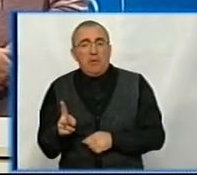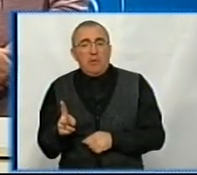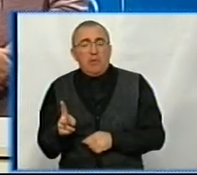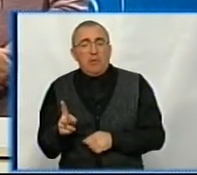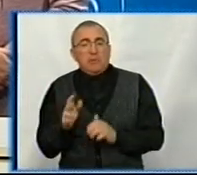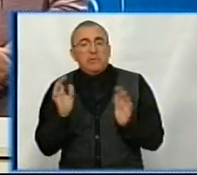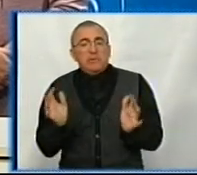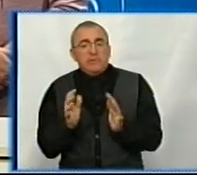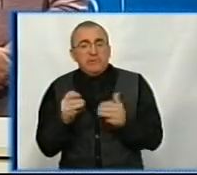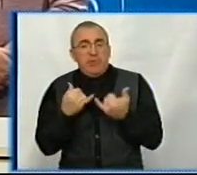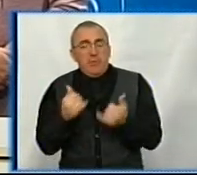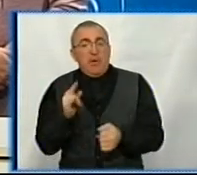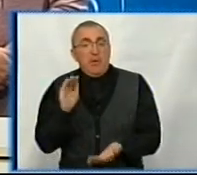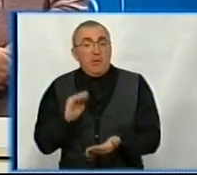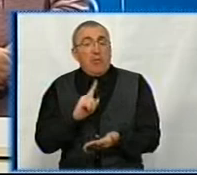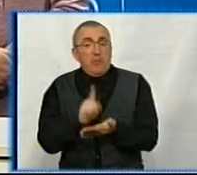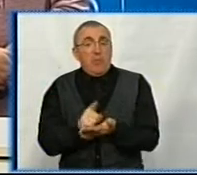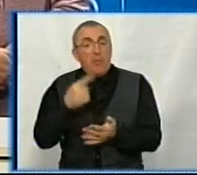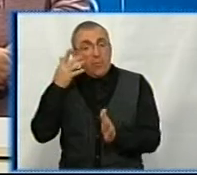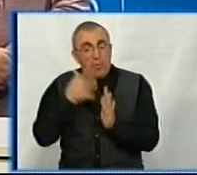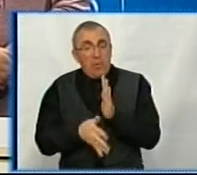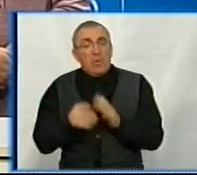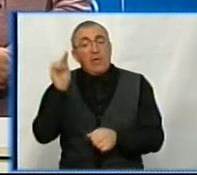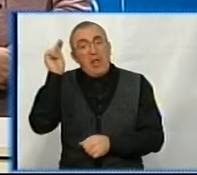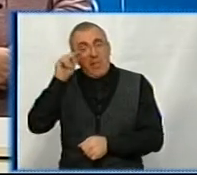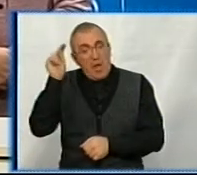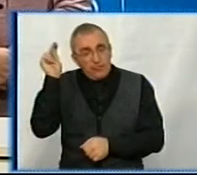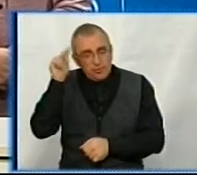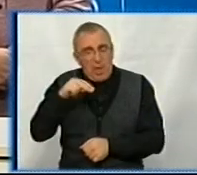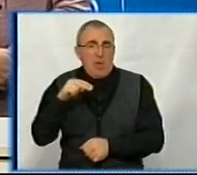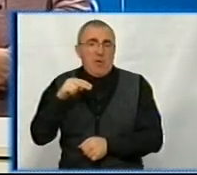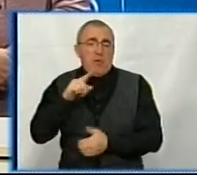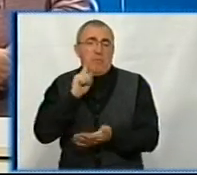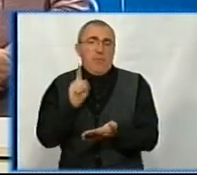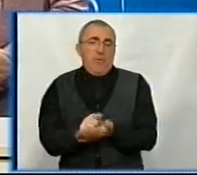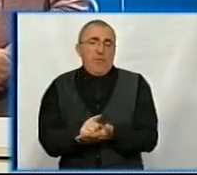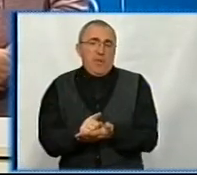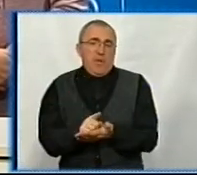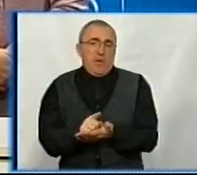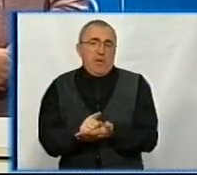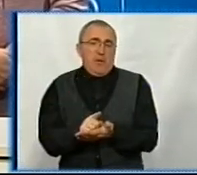як забезпечити дитину. Дитина повинна розуміти, що вона повинна навчатися, повинна